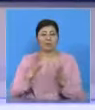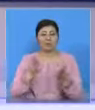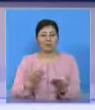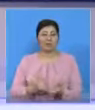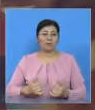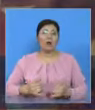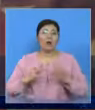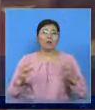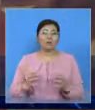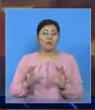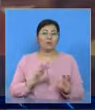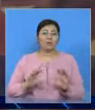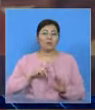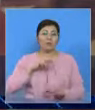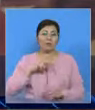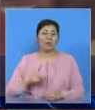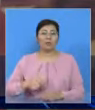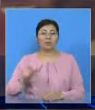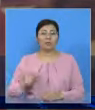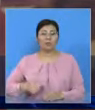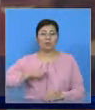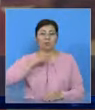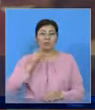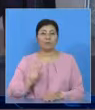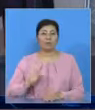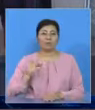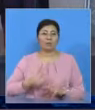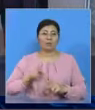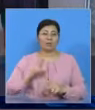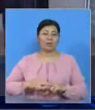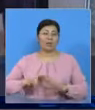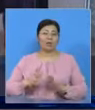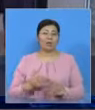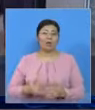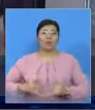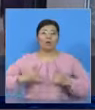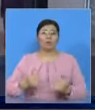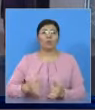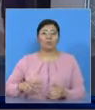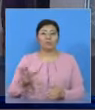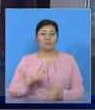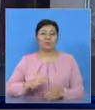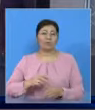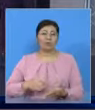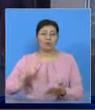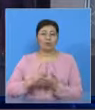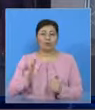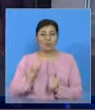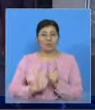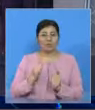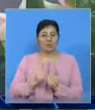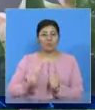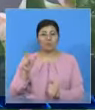окружать заботой и вниманием людей старшего поколения. Это не случайно, ведь уважение к ним – долг каждого